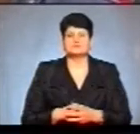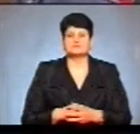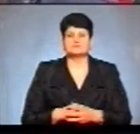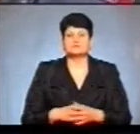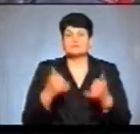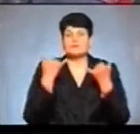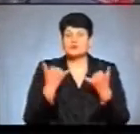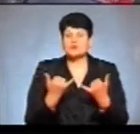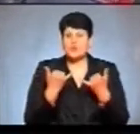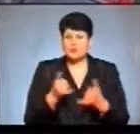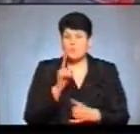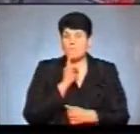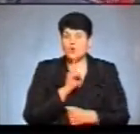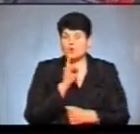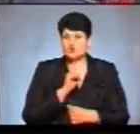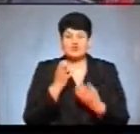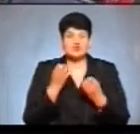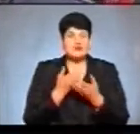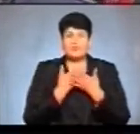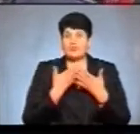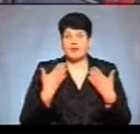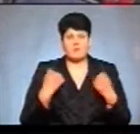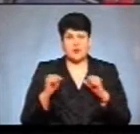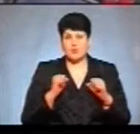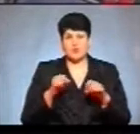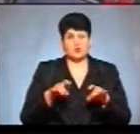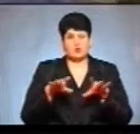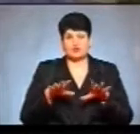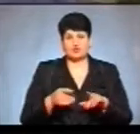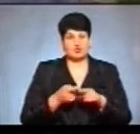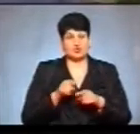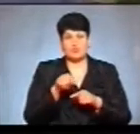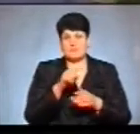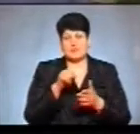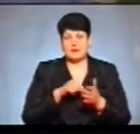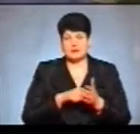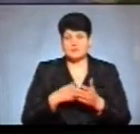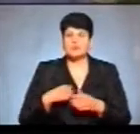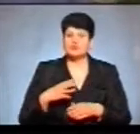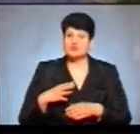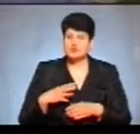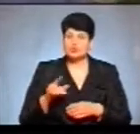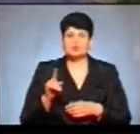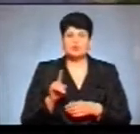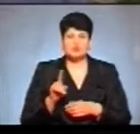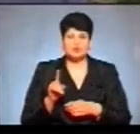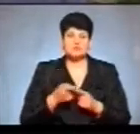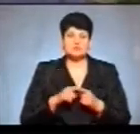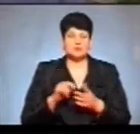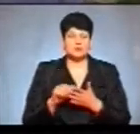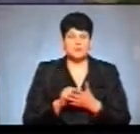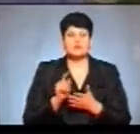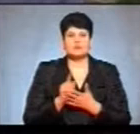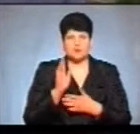На сьогодні поки що ще немає урядової постанови з даного питання. Ми очікуємо, що ці документи